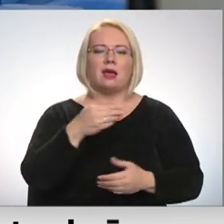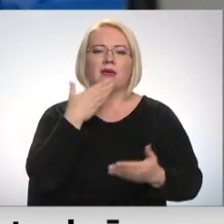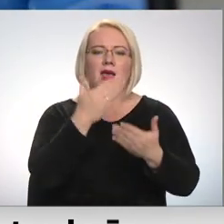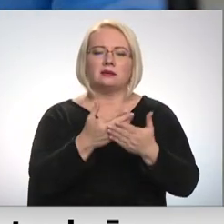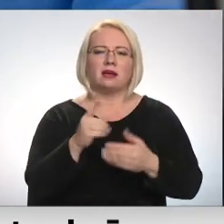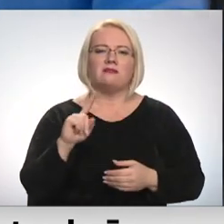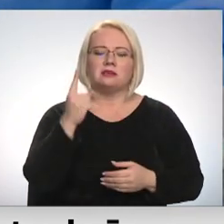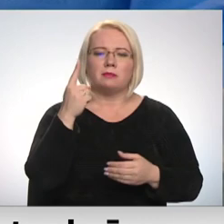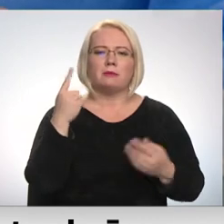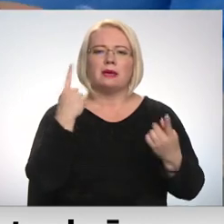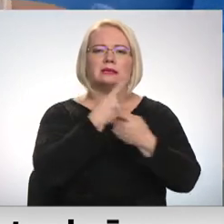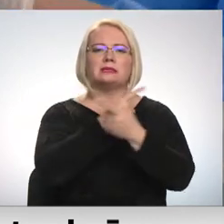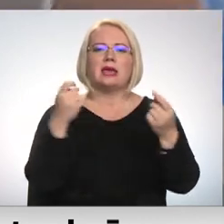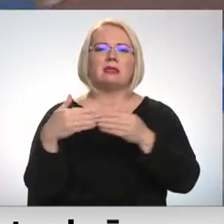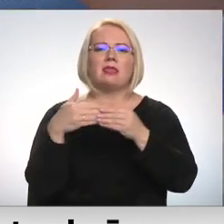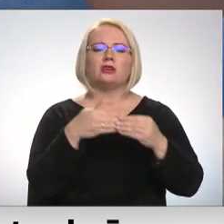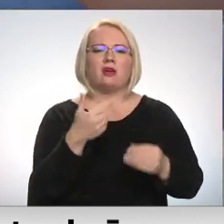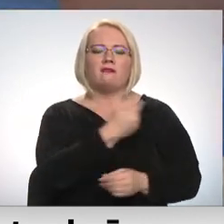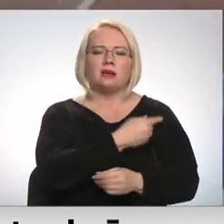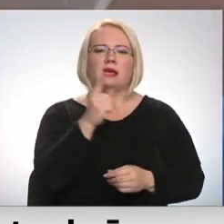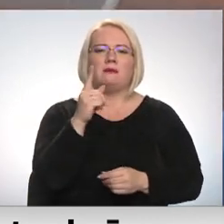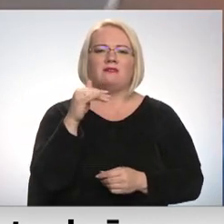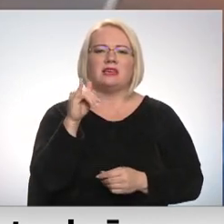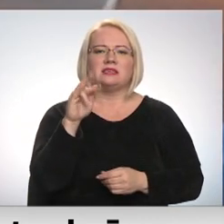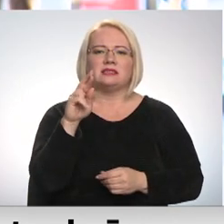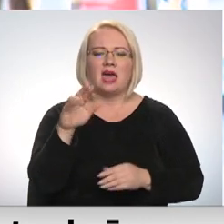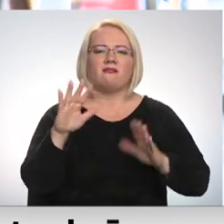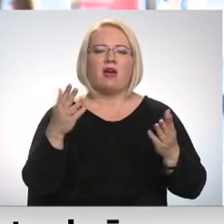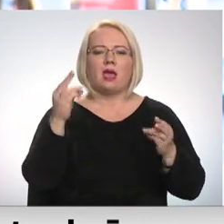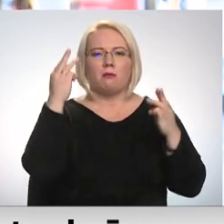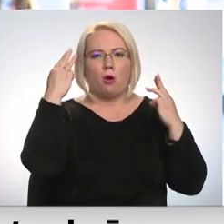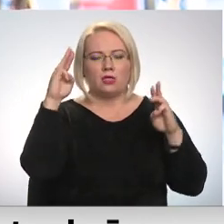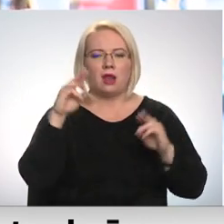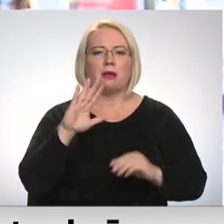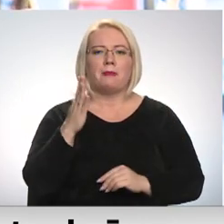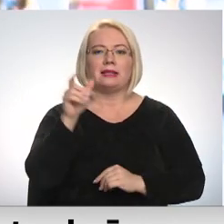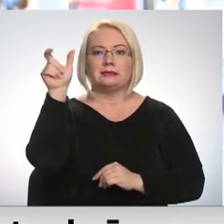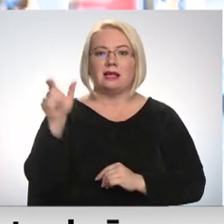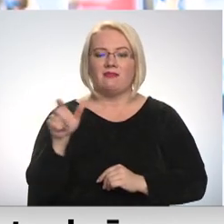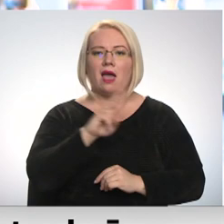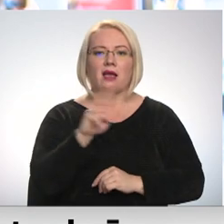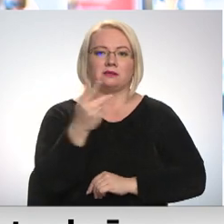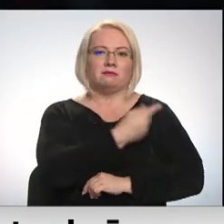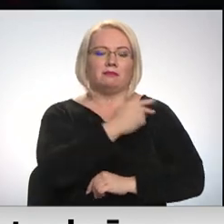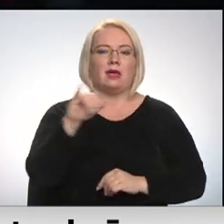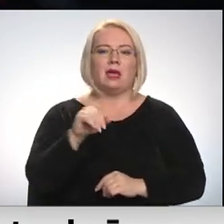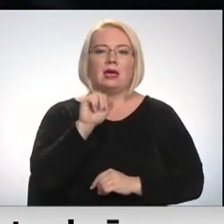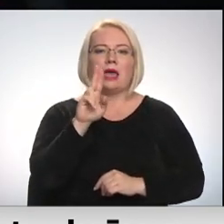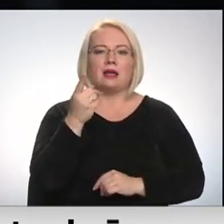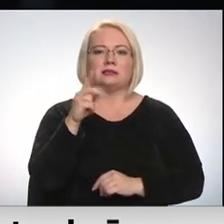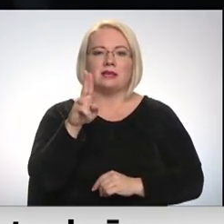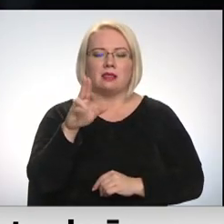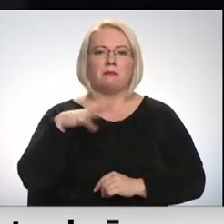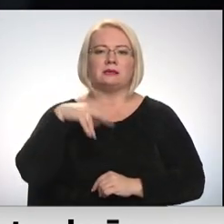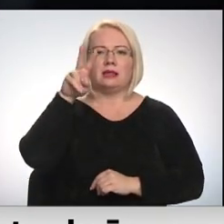tieši ziņneša vakcīnas, kas ir Pfizer vai Moderna. Tomēr cilvēkiem, kas saņēmuši Janssen, kā otro jau pēc